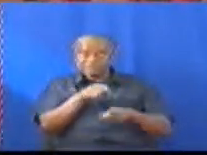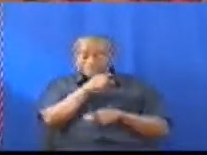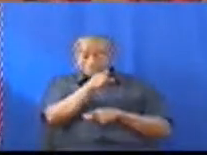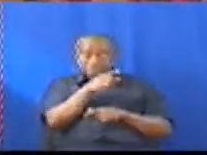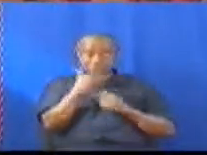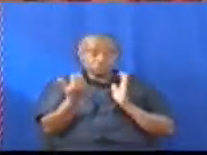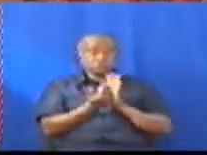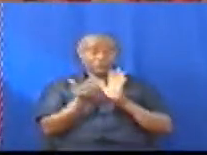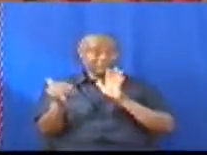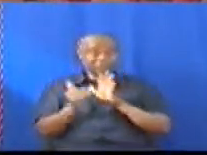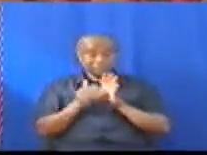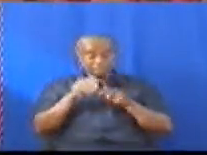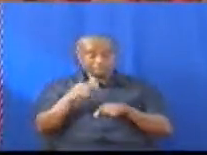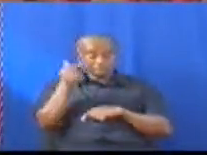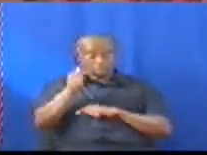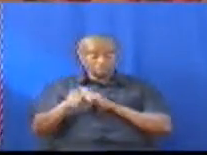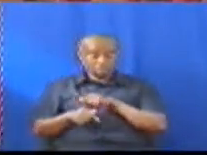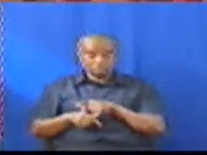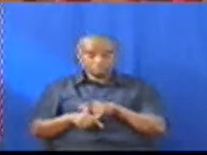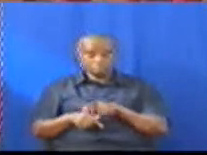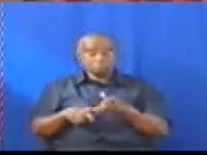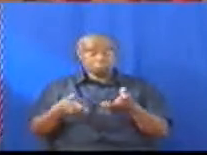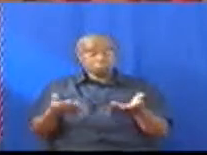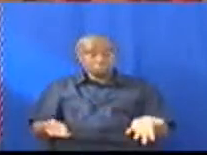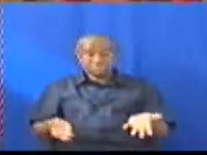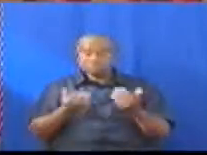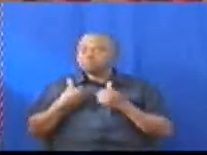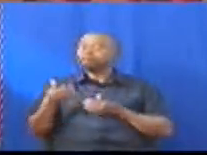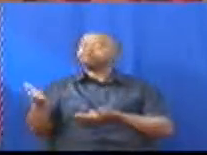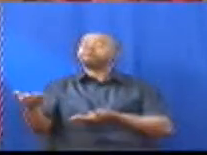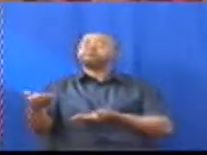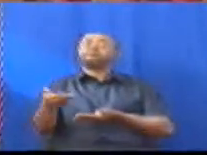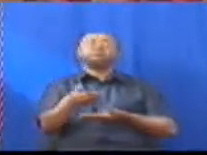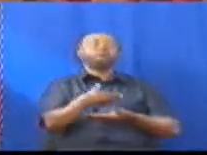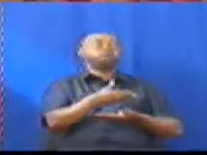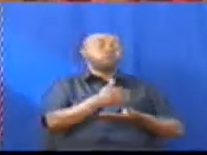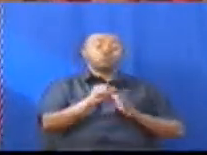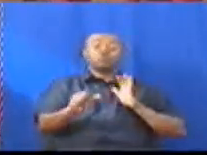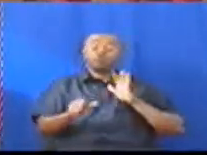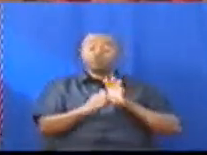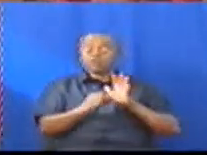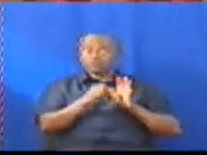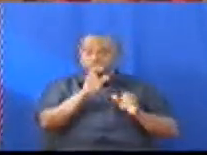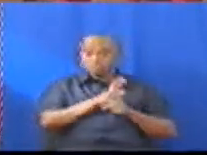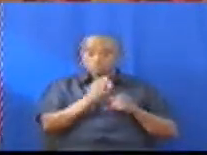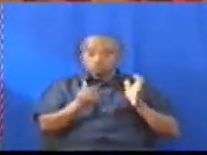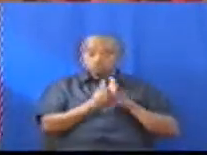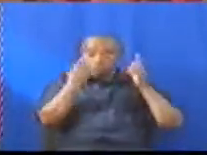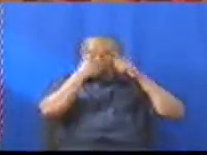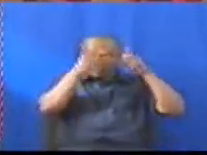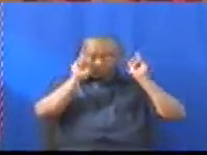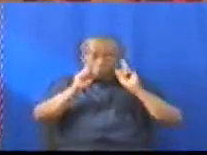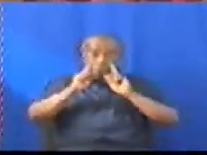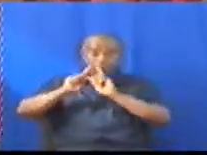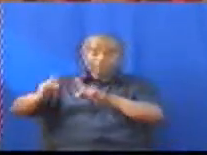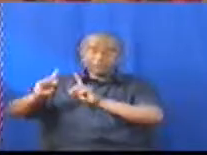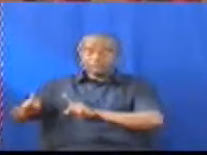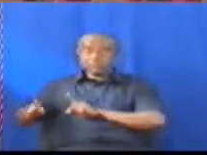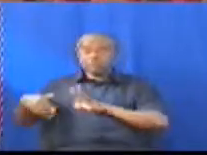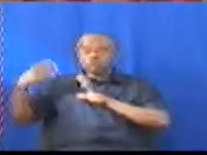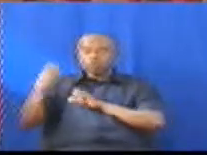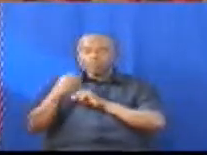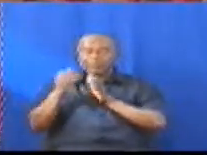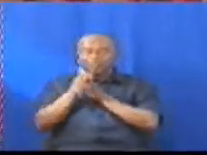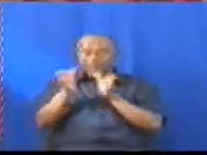sheria Tanzania iweze kuchukua wanafunzi wengi wanaotoka kwenye colleges na kwenye vyuo vingine wapate fursa hiyo,